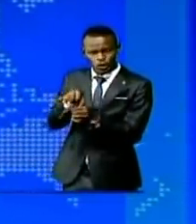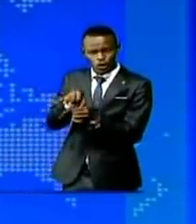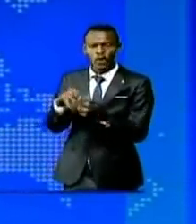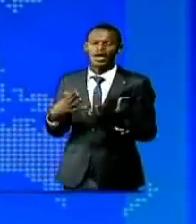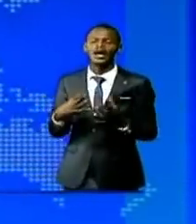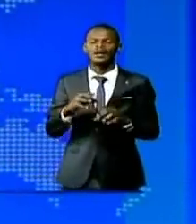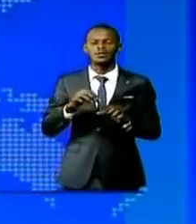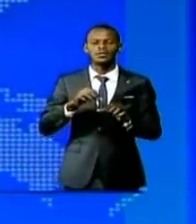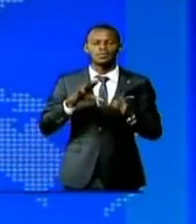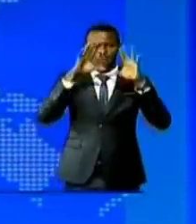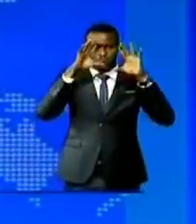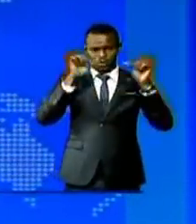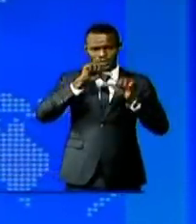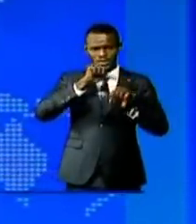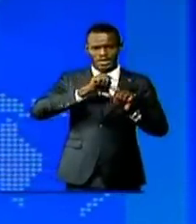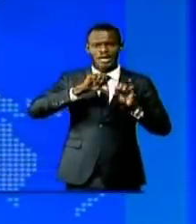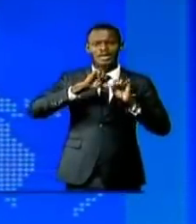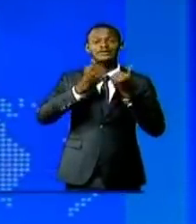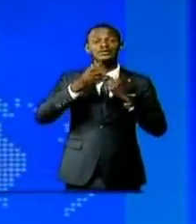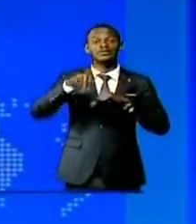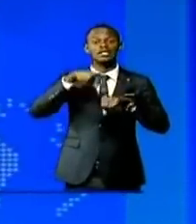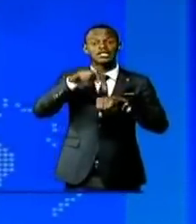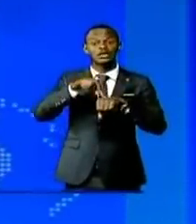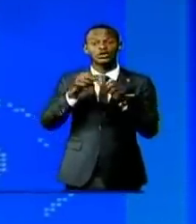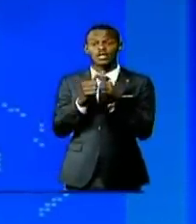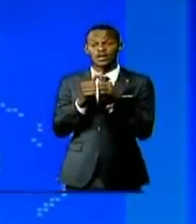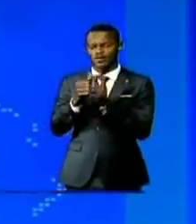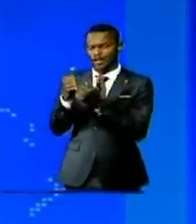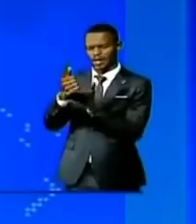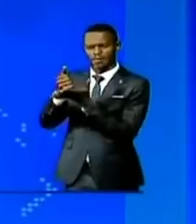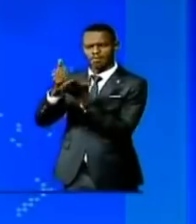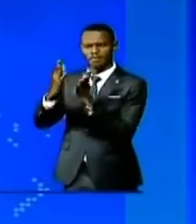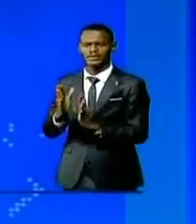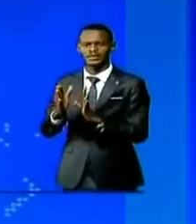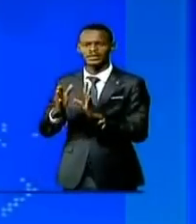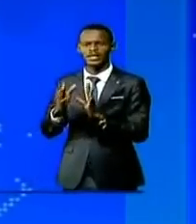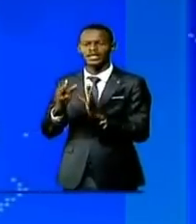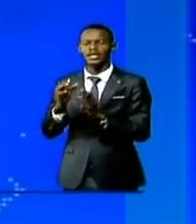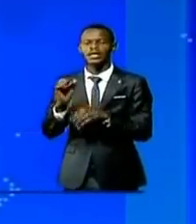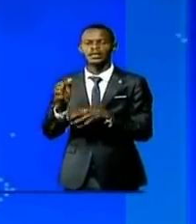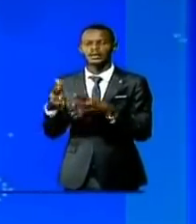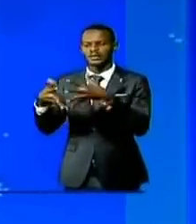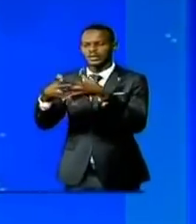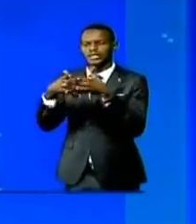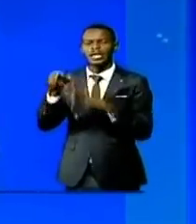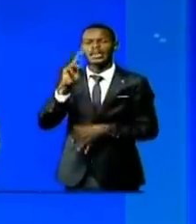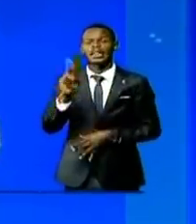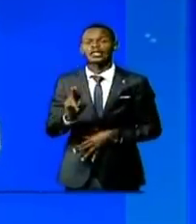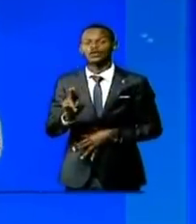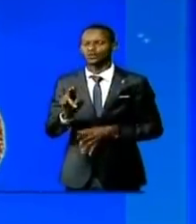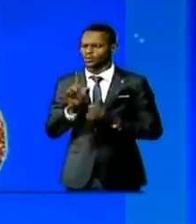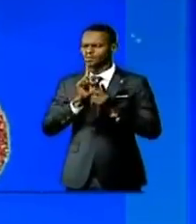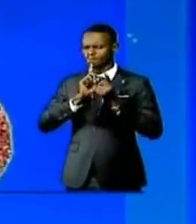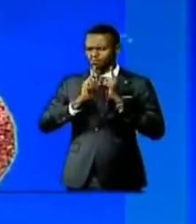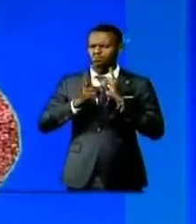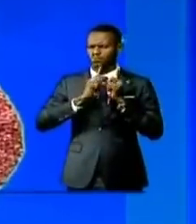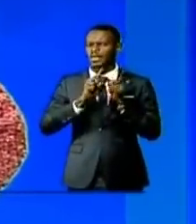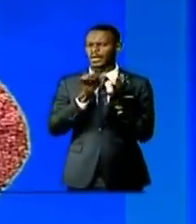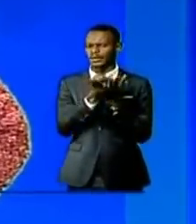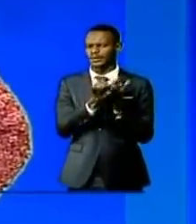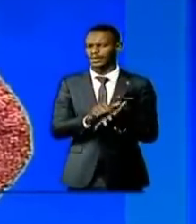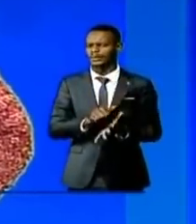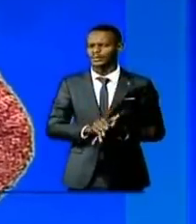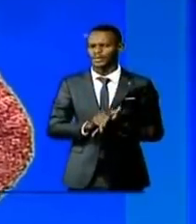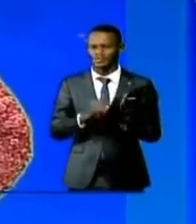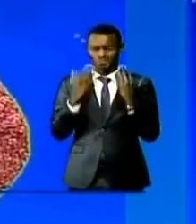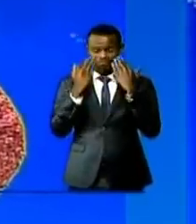Mboso, et l'ambassadeur des États-Unis d'Amérique en République démocratique du Congo, Mike Amer. Sylvie Mouimbo, Bernard Bodakanda ont signé